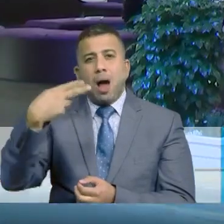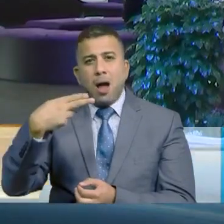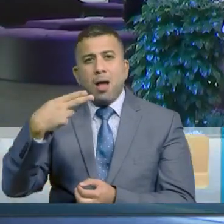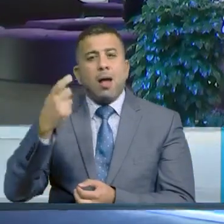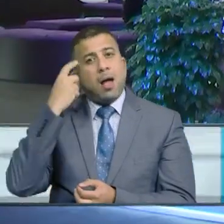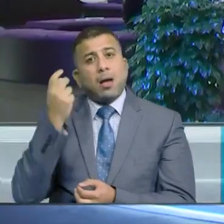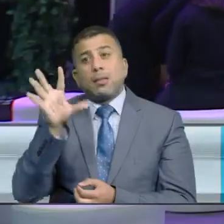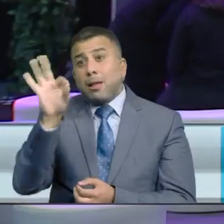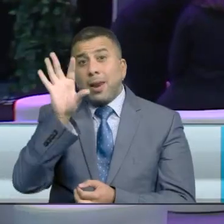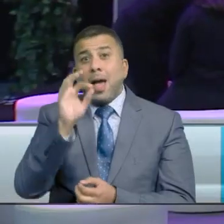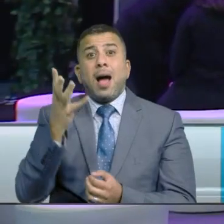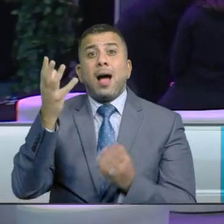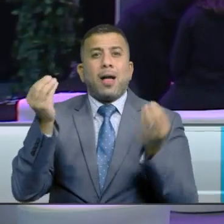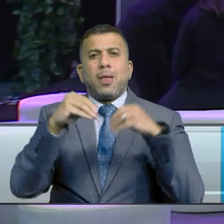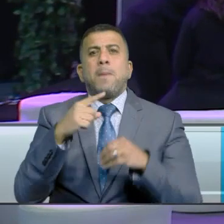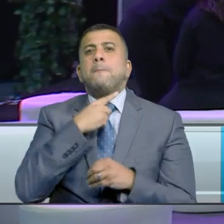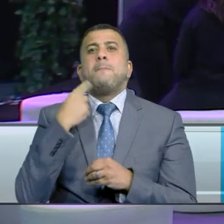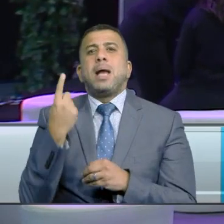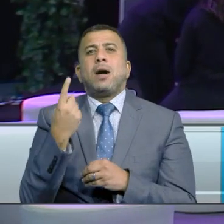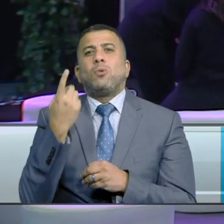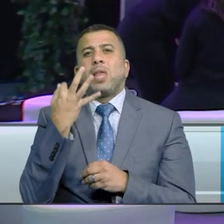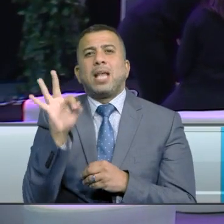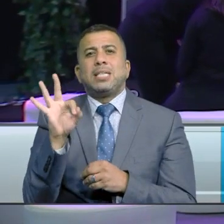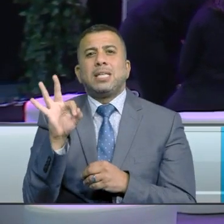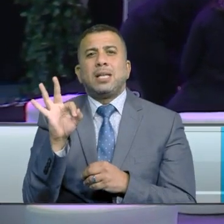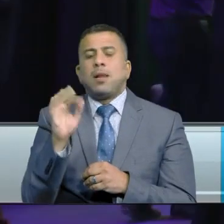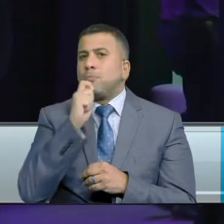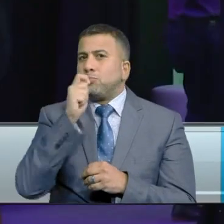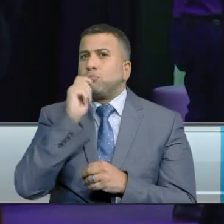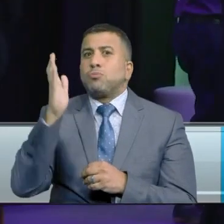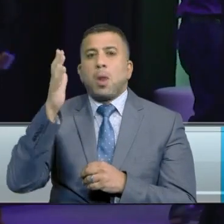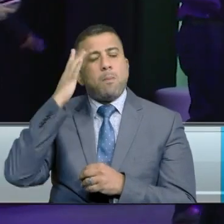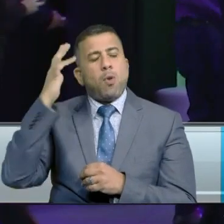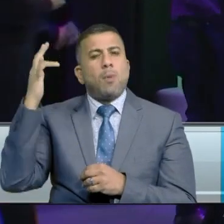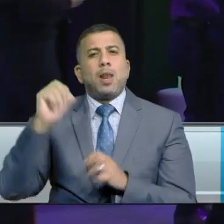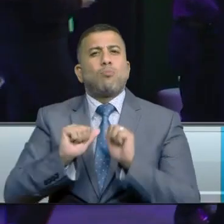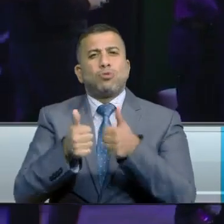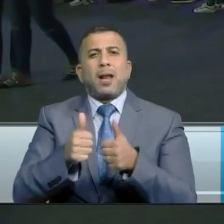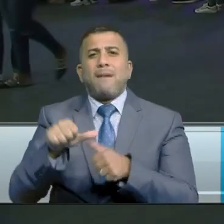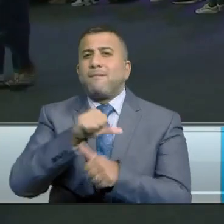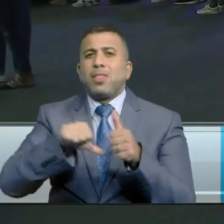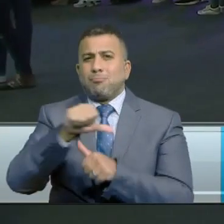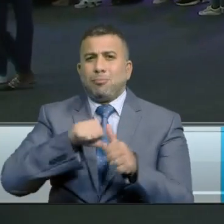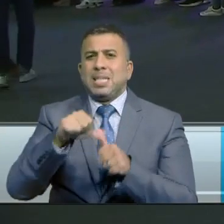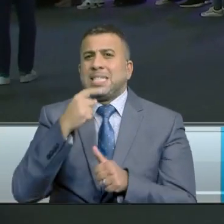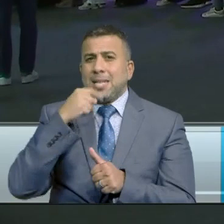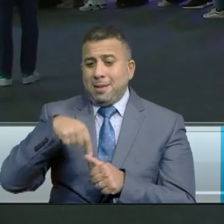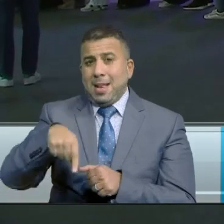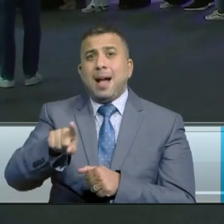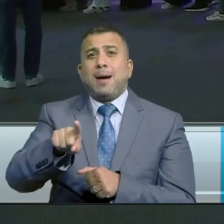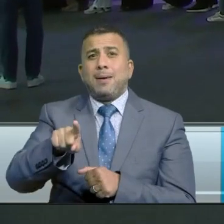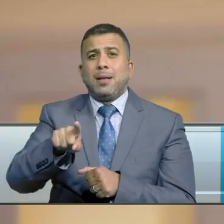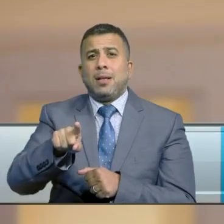شراء اخترنا اكثر من 130 من المتحدثين الملهمين للمشاركه في فعاليات